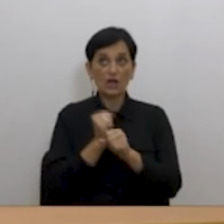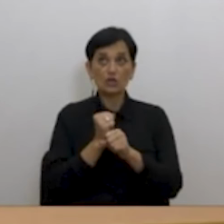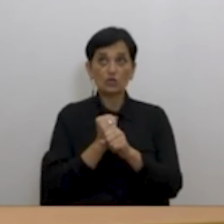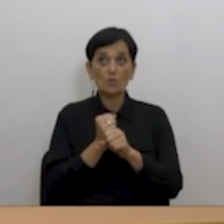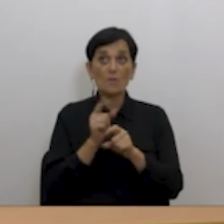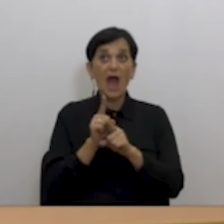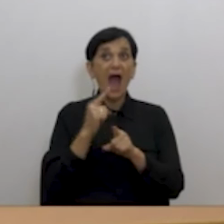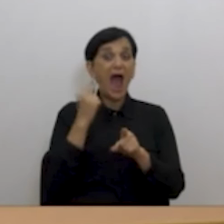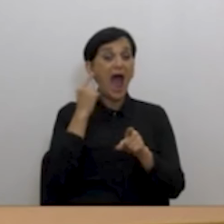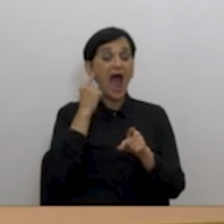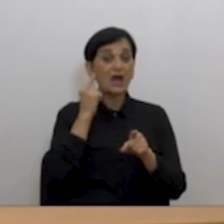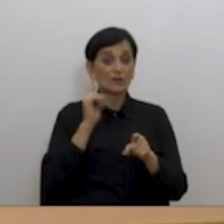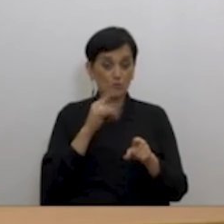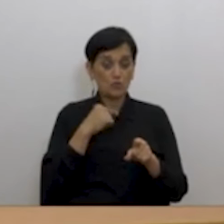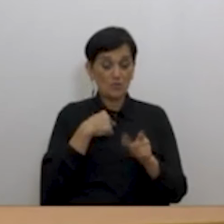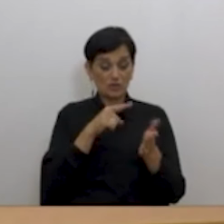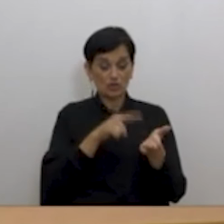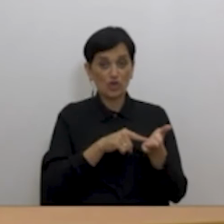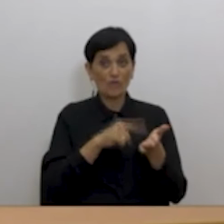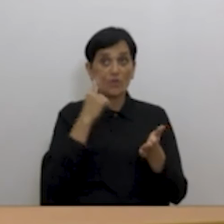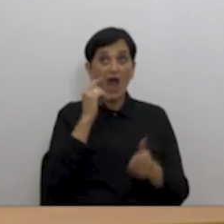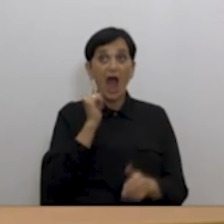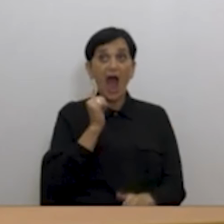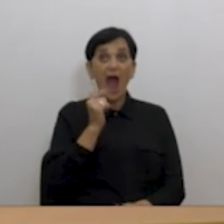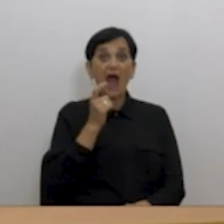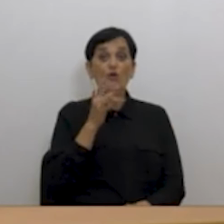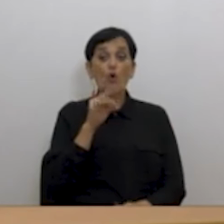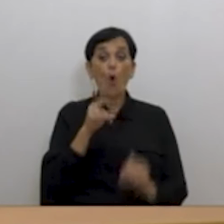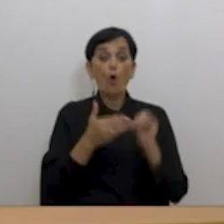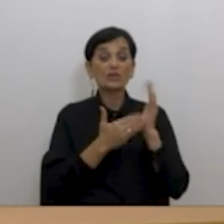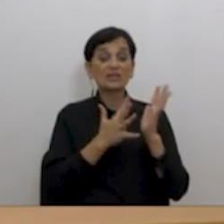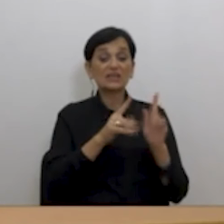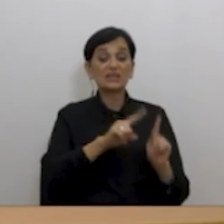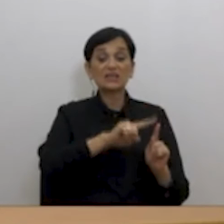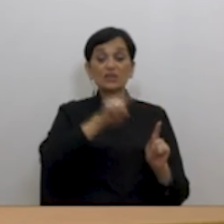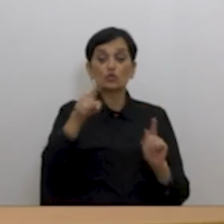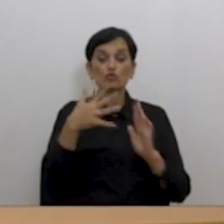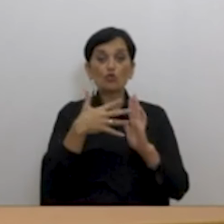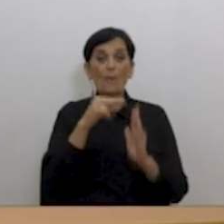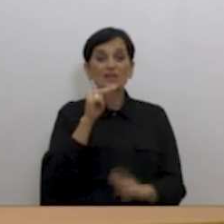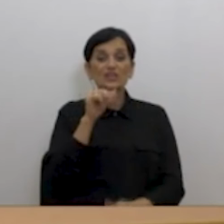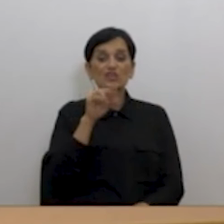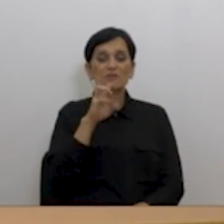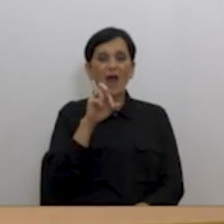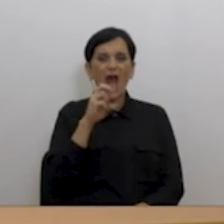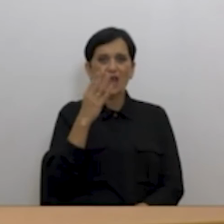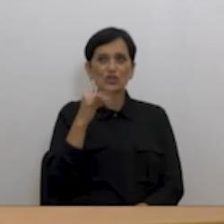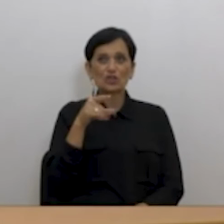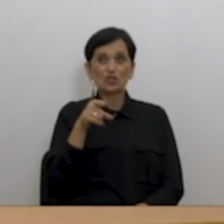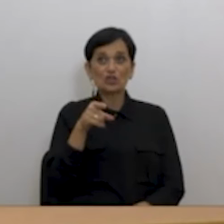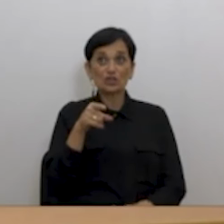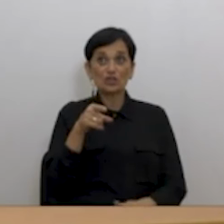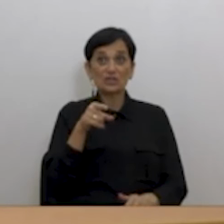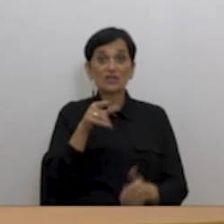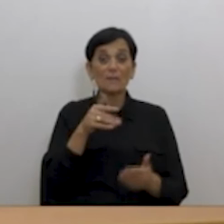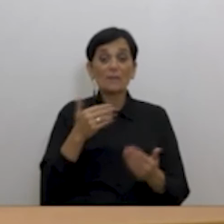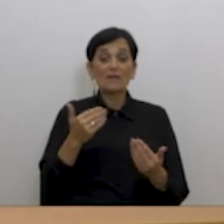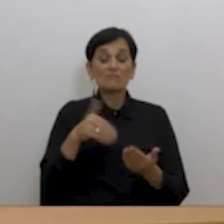ჩამერთო, მაგრამ მეც ვისარგებლებ, იმიტომ რომ არხოტის ხეობიდან რომ გადავედით, სოფელ ჭიმღაში ფეხით გადავედით და ჭიმღაში